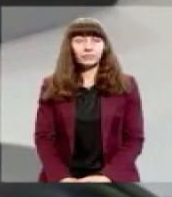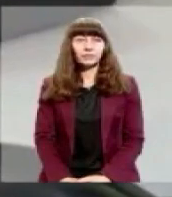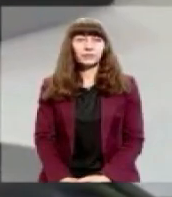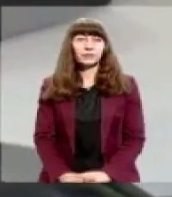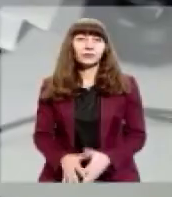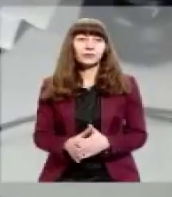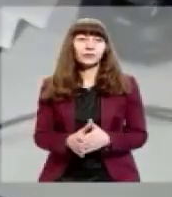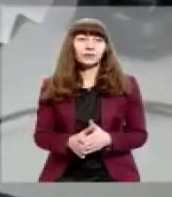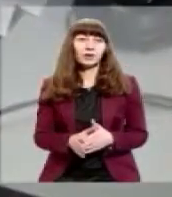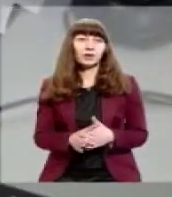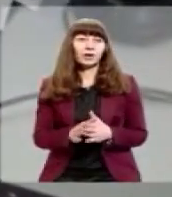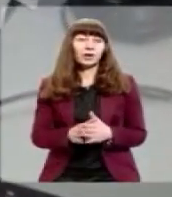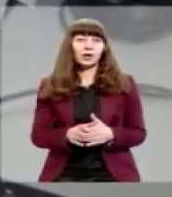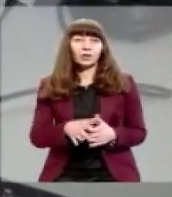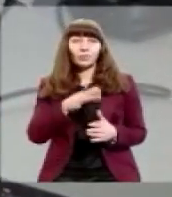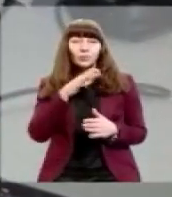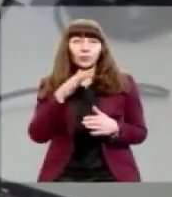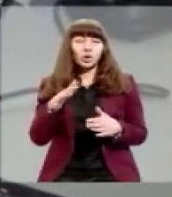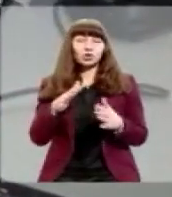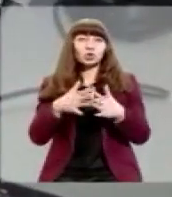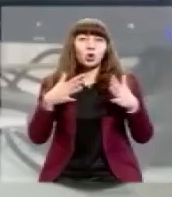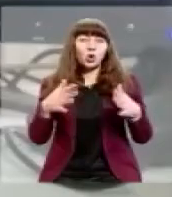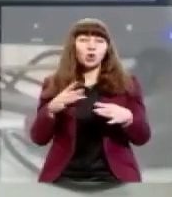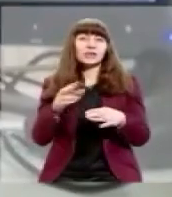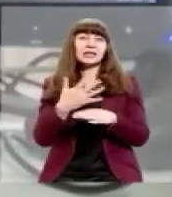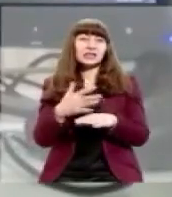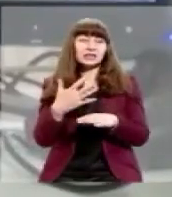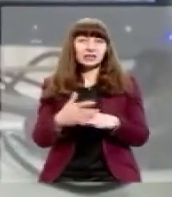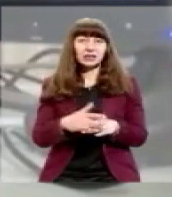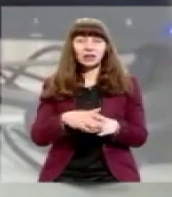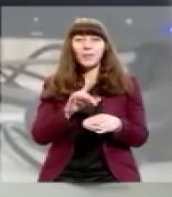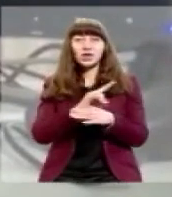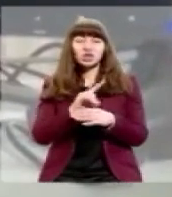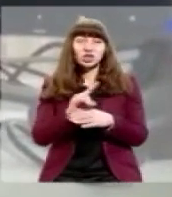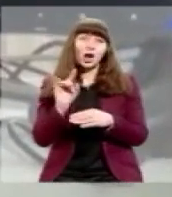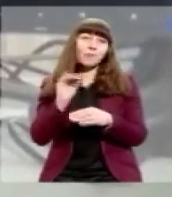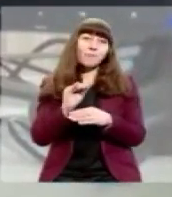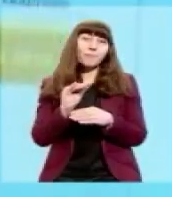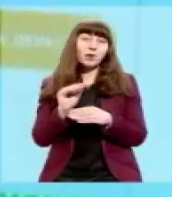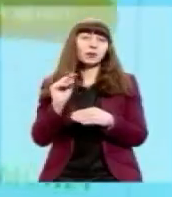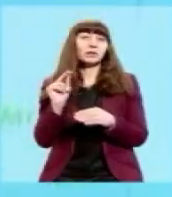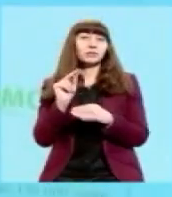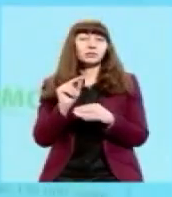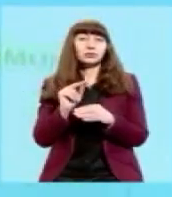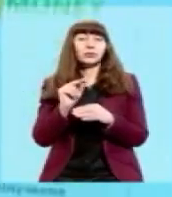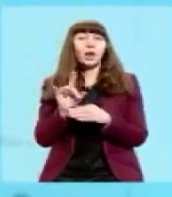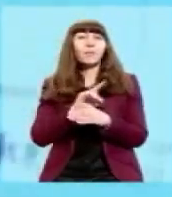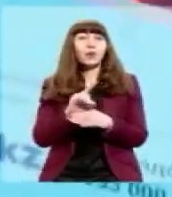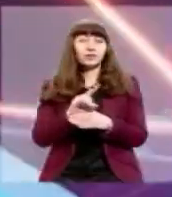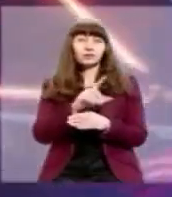Вместо упущенных начислений – миллионы кредит. Мошенники обманывают доверчивых граждан, представляясь сотрудниками государственных